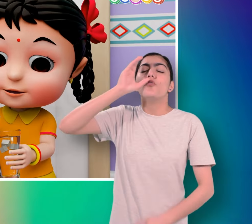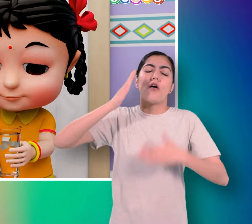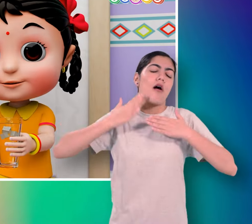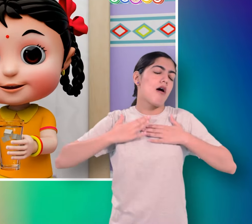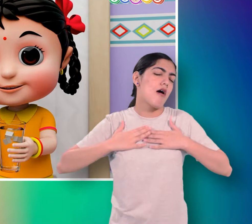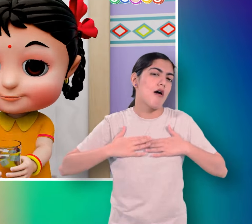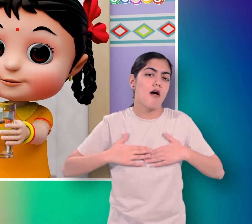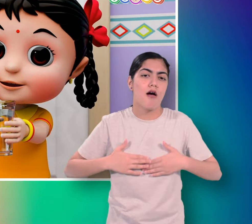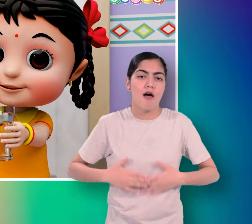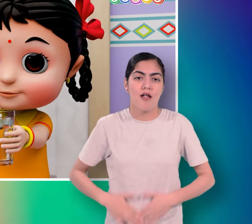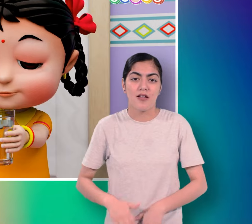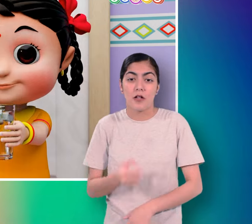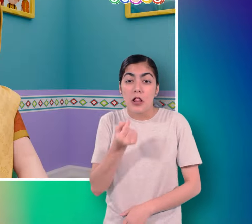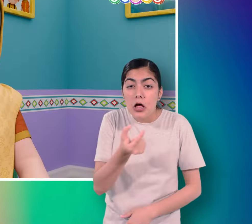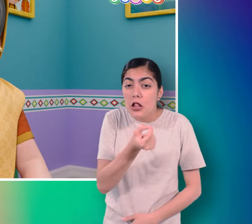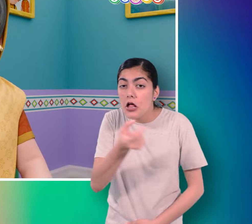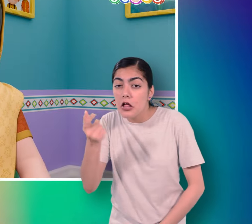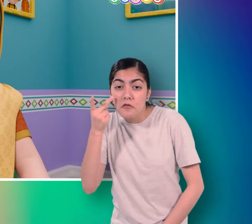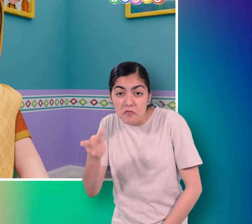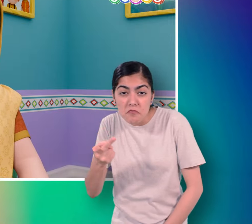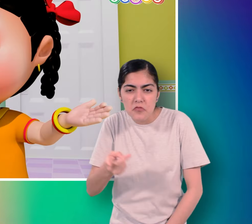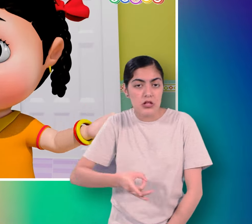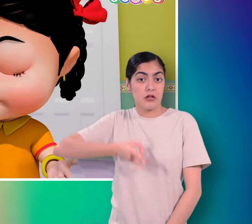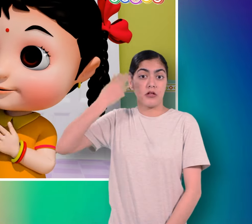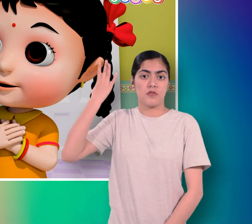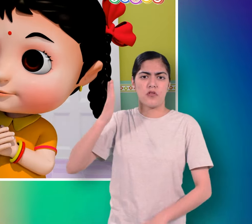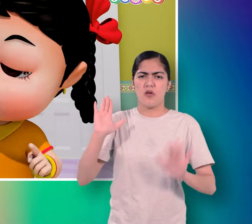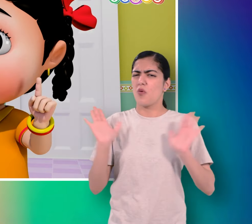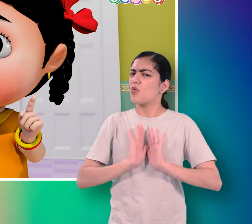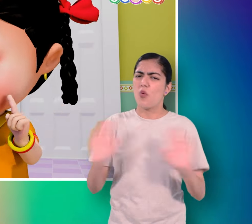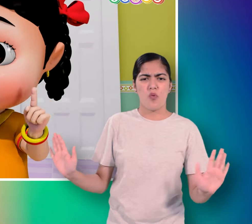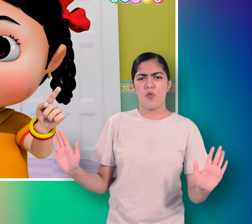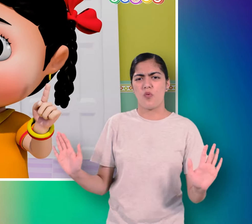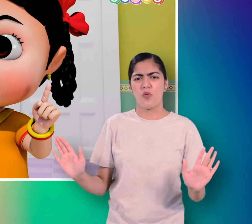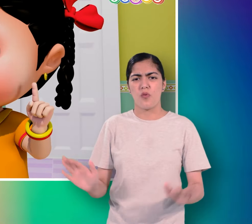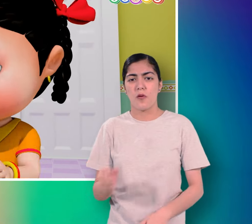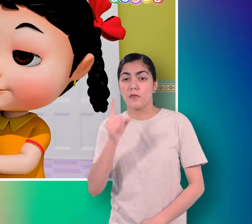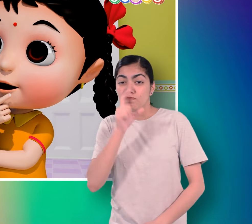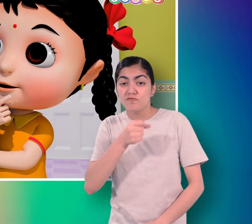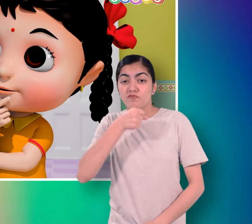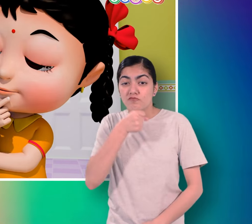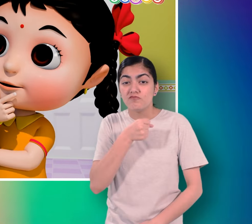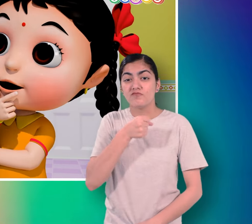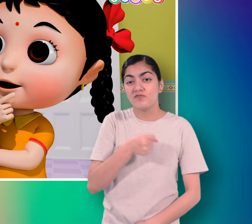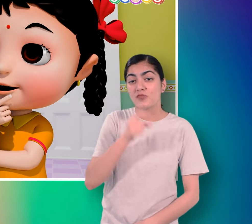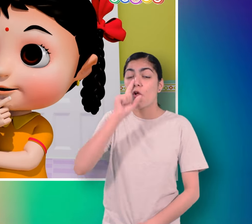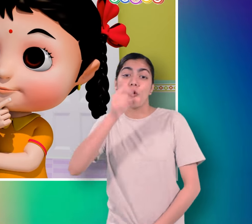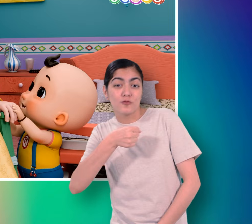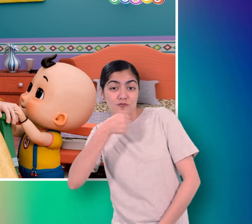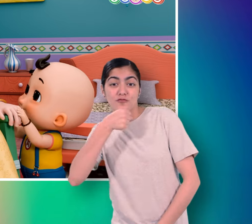ठंडा पानी पी लिया करो खाली पले अपना कलेजा ना जलाओ दादी